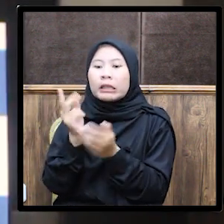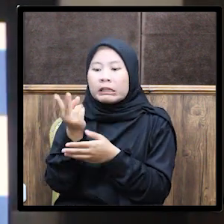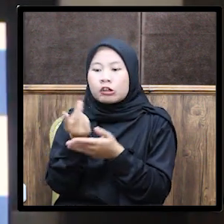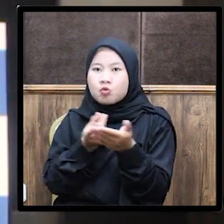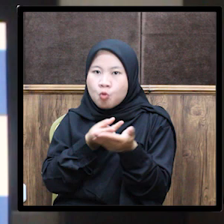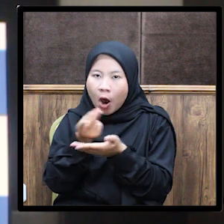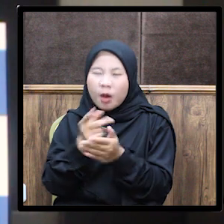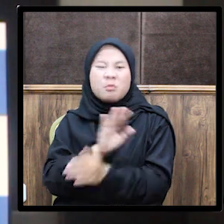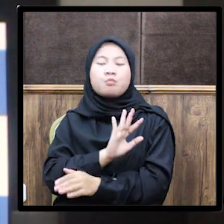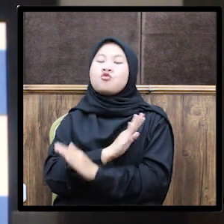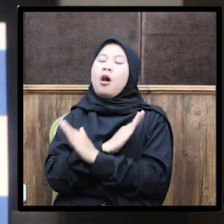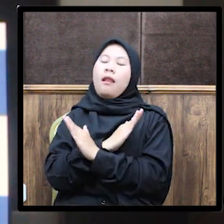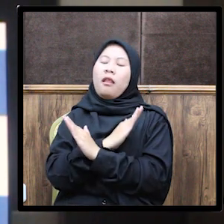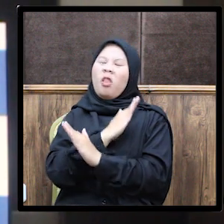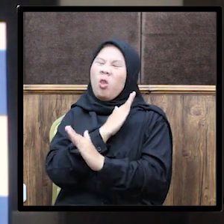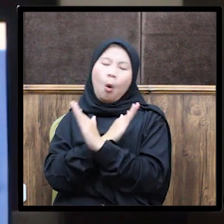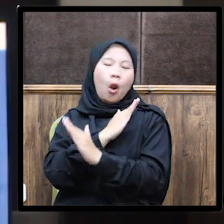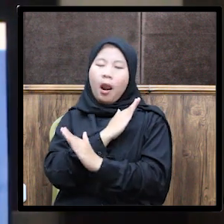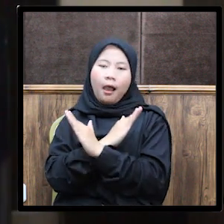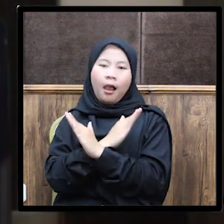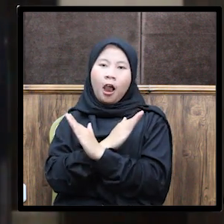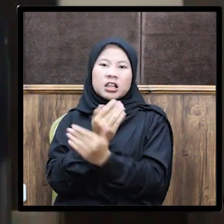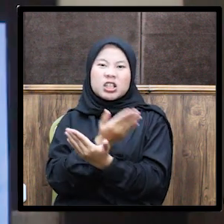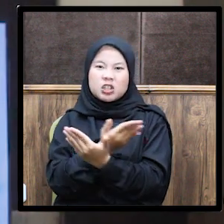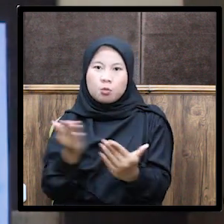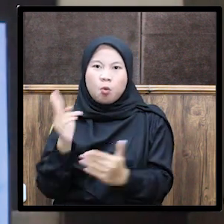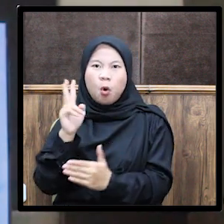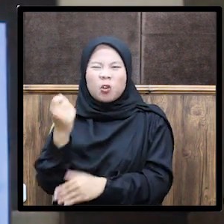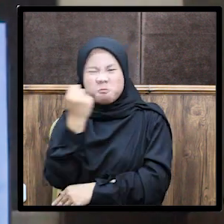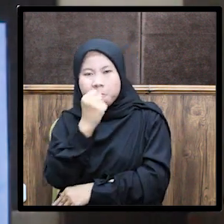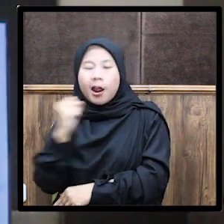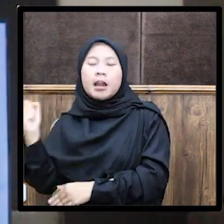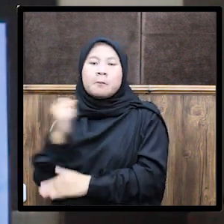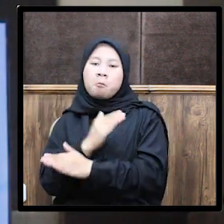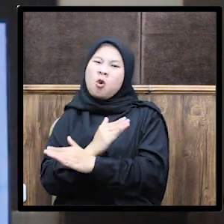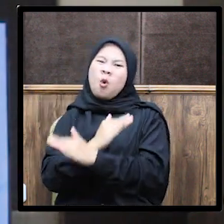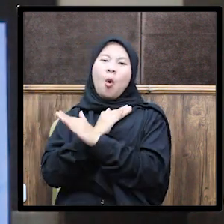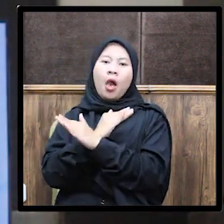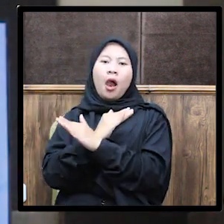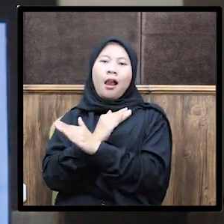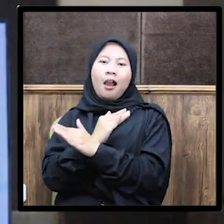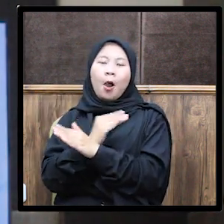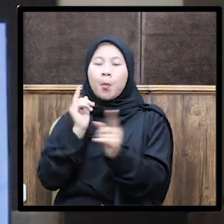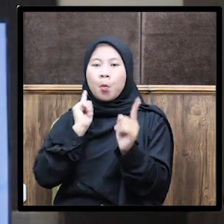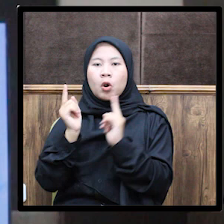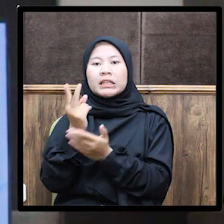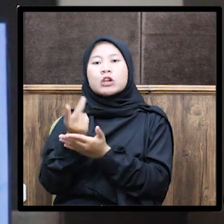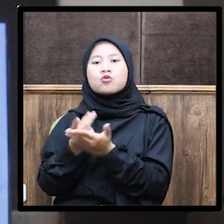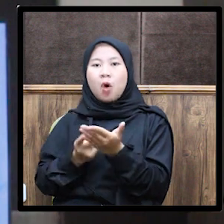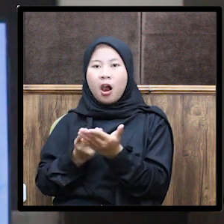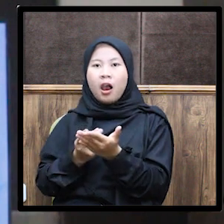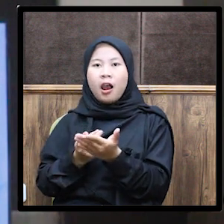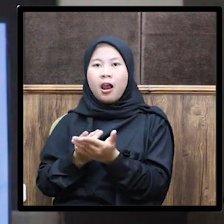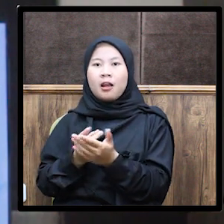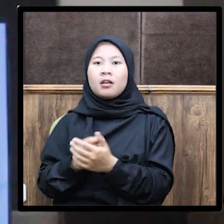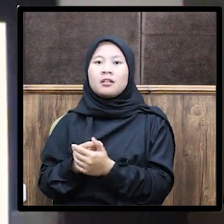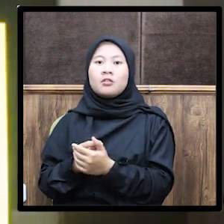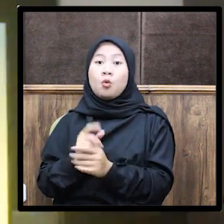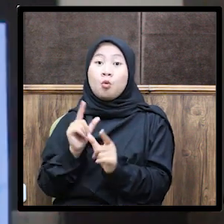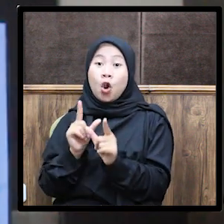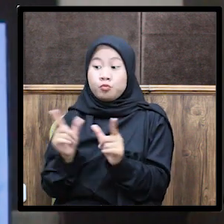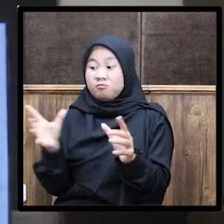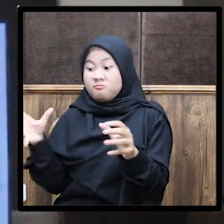berani menolak money politik, teman-teman semuanya. Jangan kemudian kita yang misalnya kelompok minoritas ini